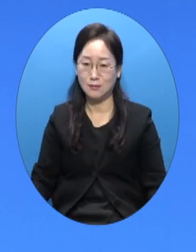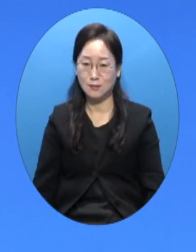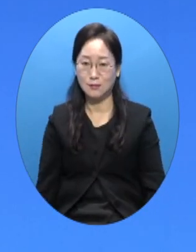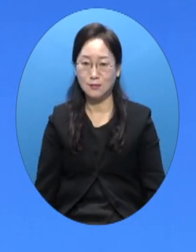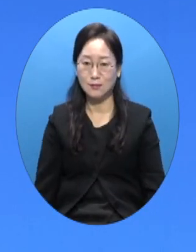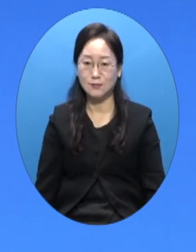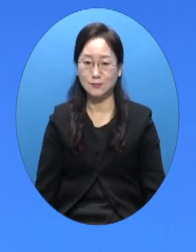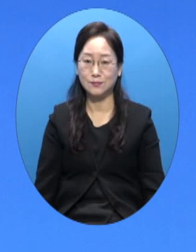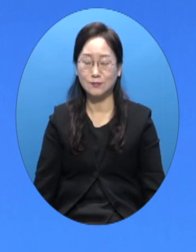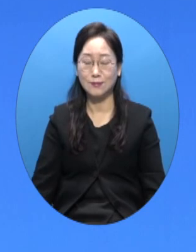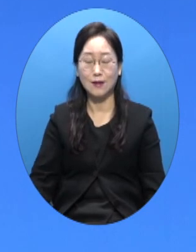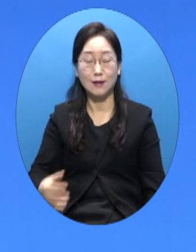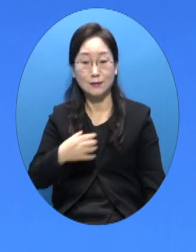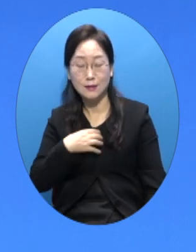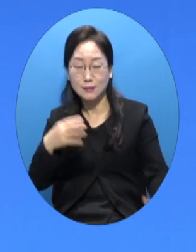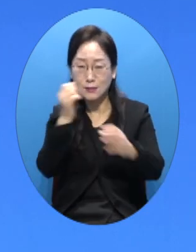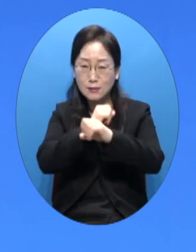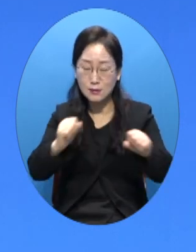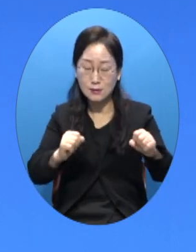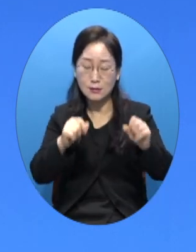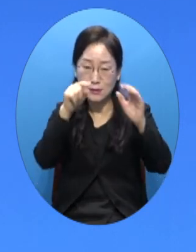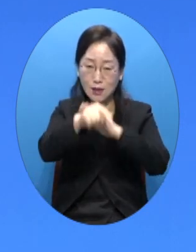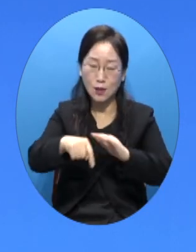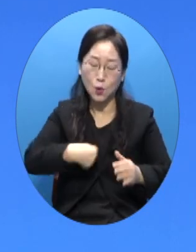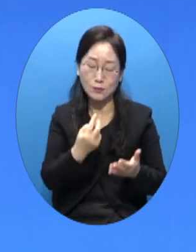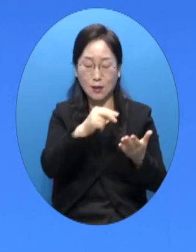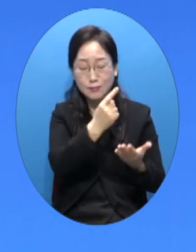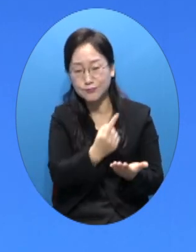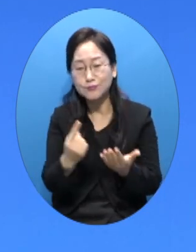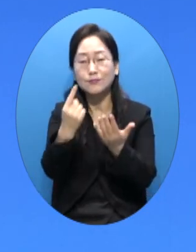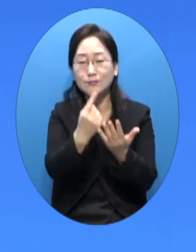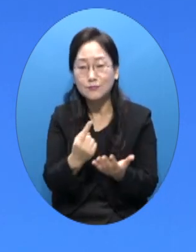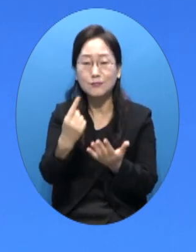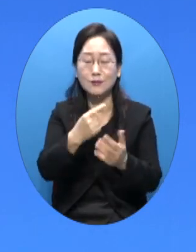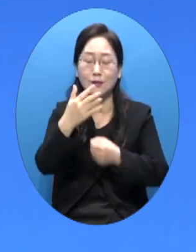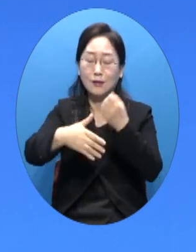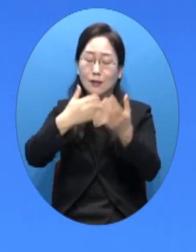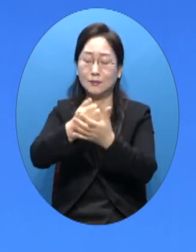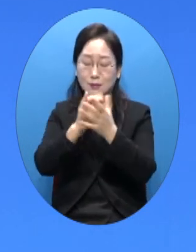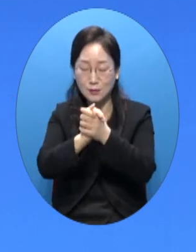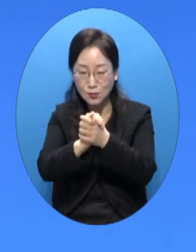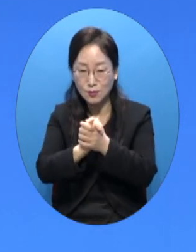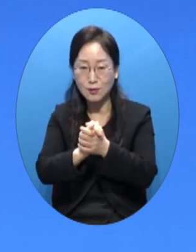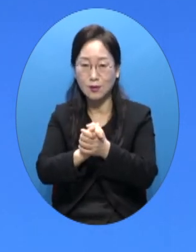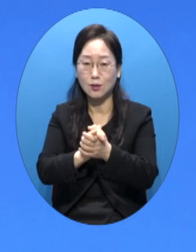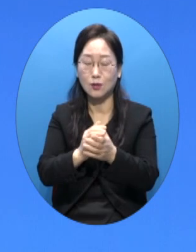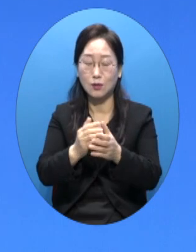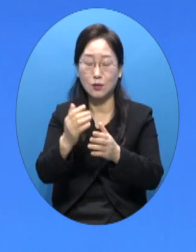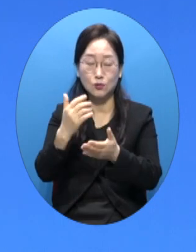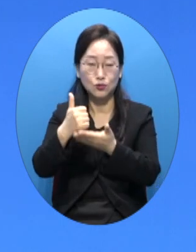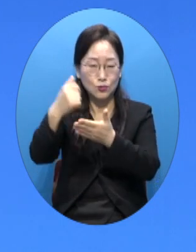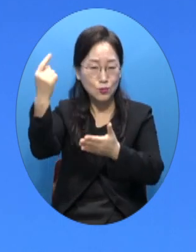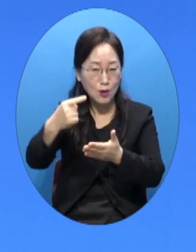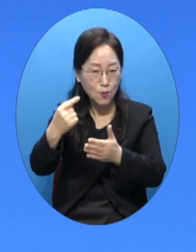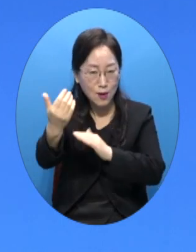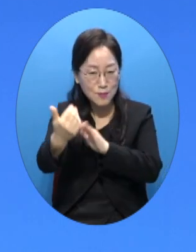것입니다이 거친 광야에서 외롭게 홀러 지내면서 하나님께 기도하면서 주님 오실 길를